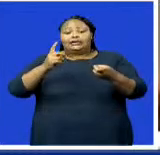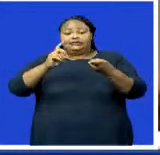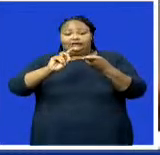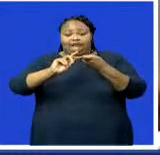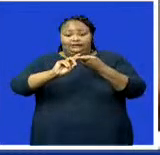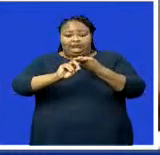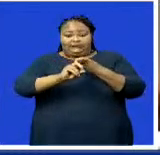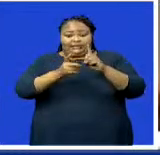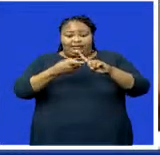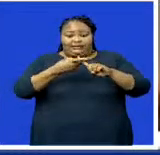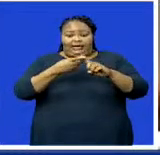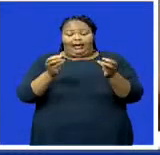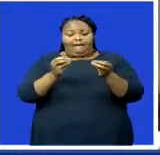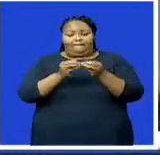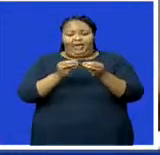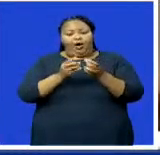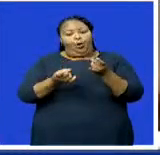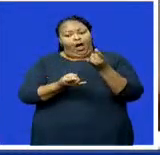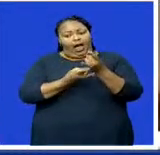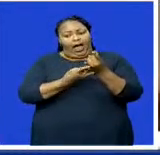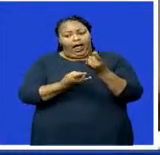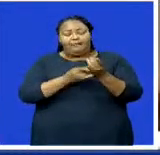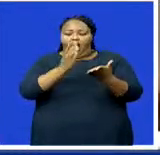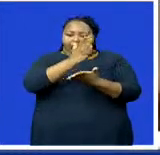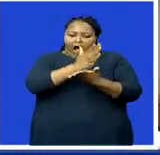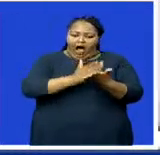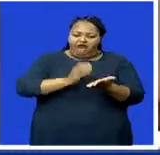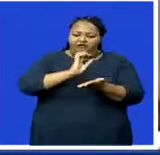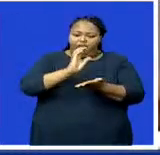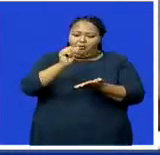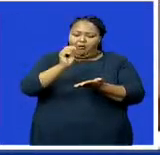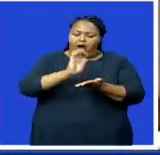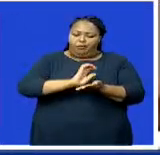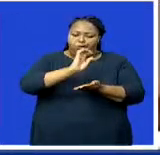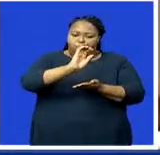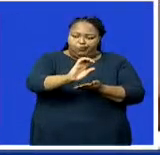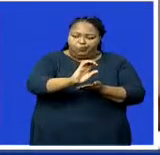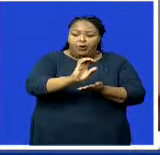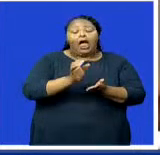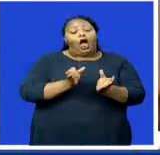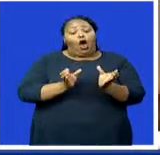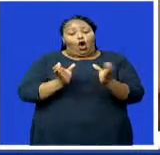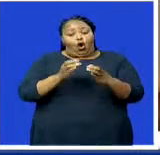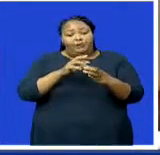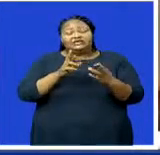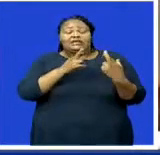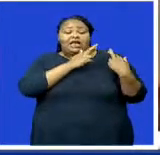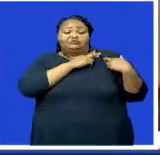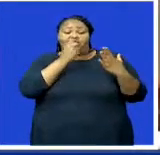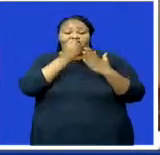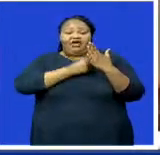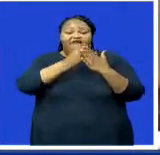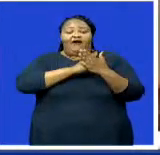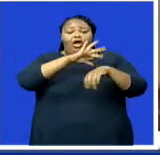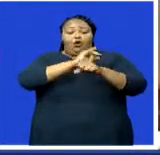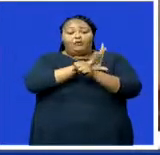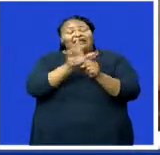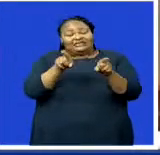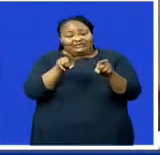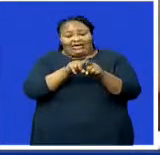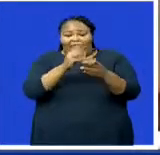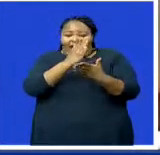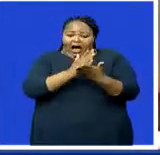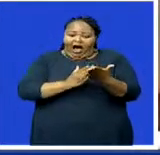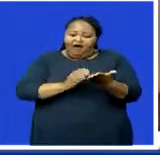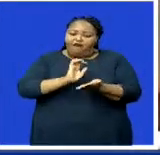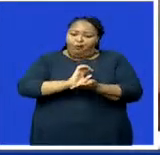sigamu imali nje lenkulu nalapho leyahamba yaqonza khona le timali empheleni tagcocwa lelibandla labuka ukuthi